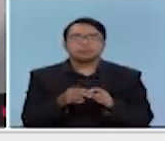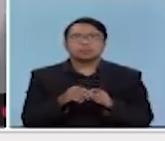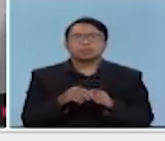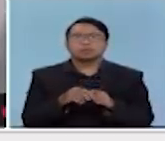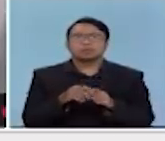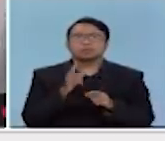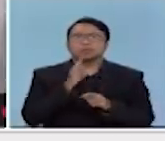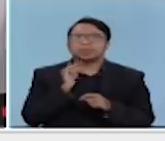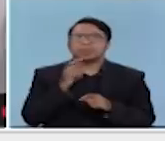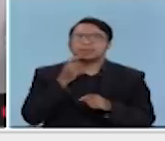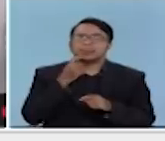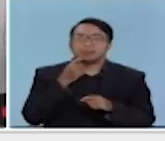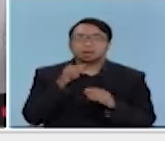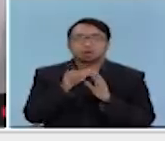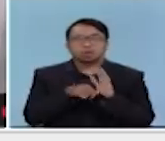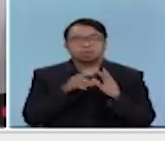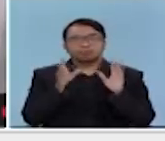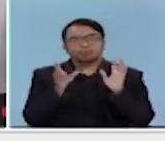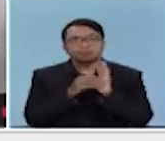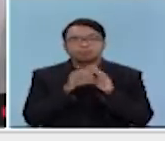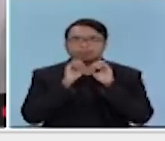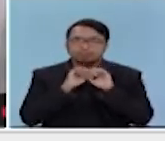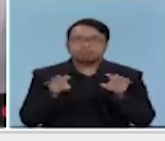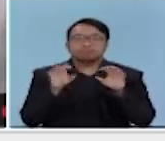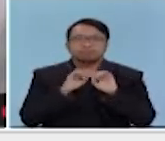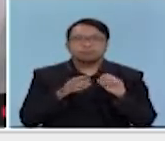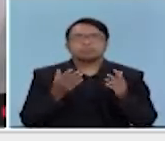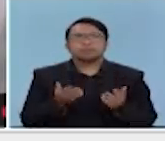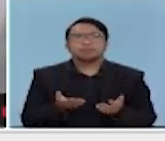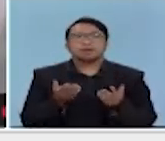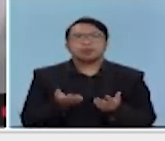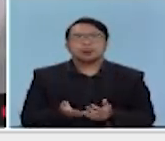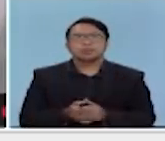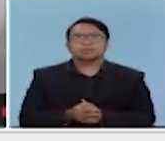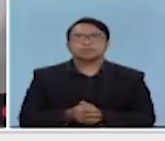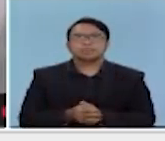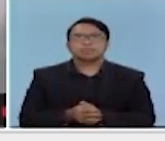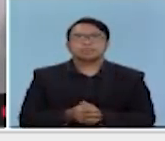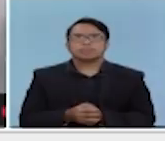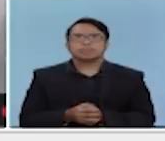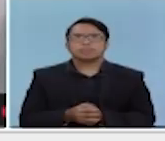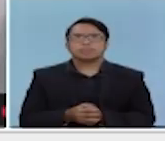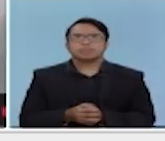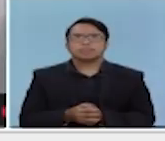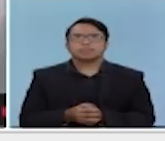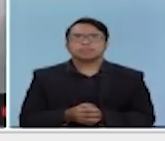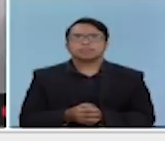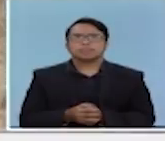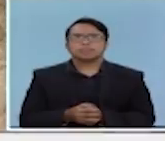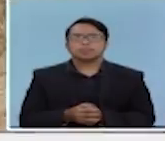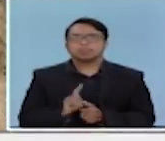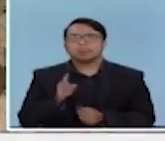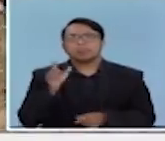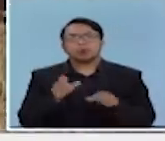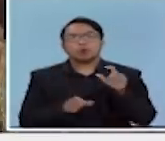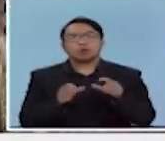pemasaran konten, jadi ketika user generated content semua orang bisa membuat kontennya